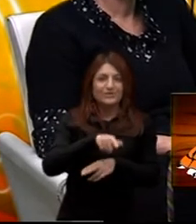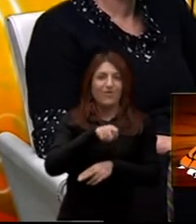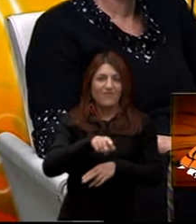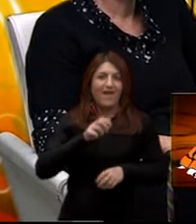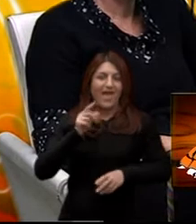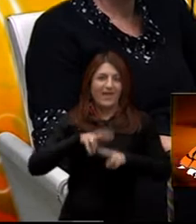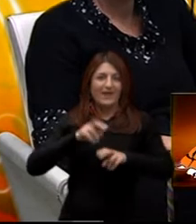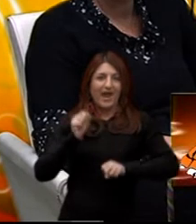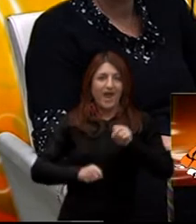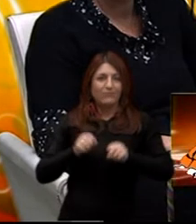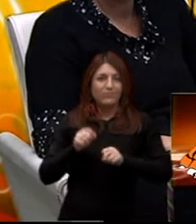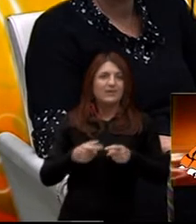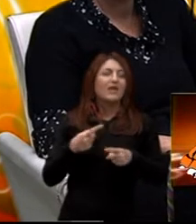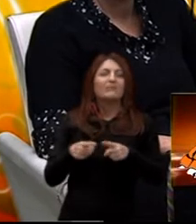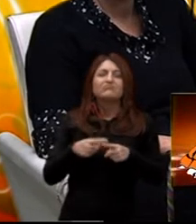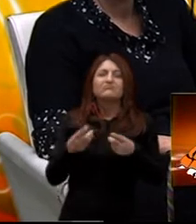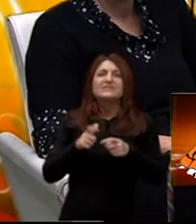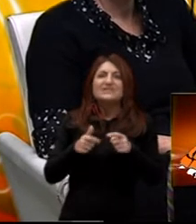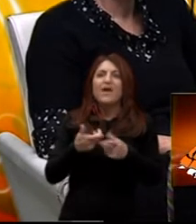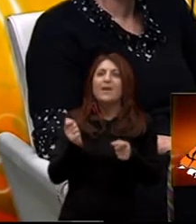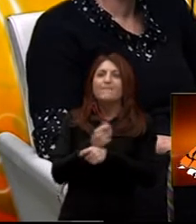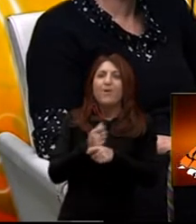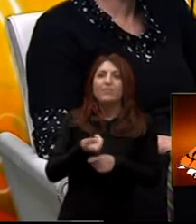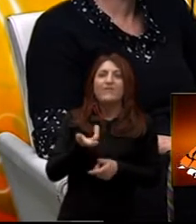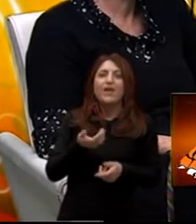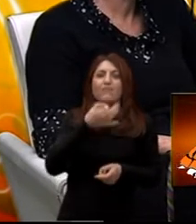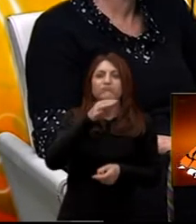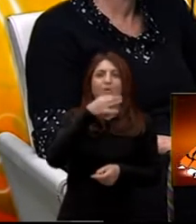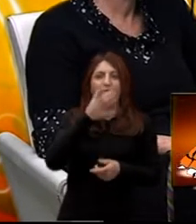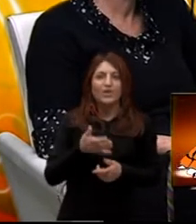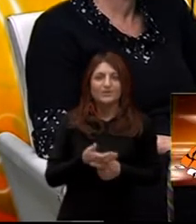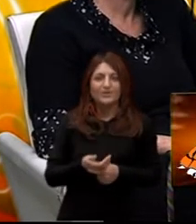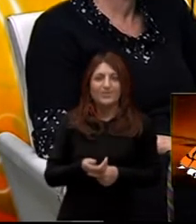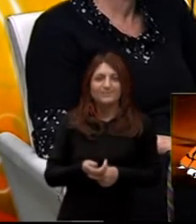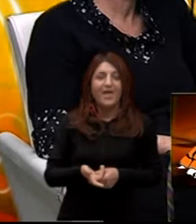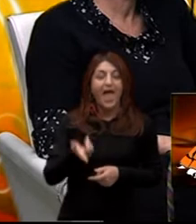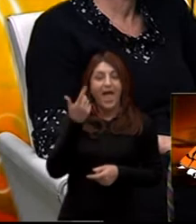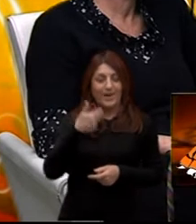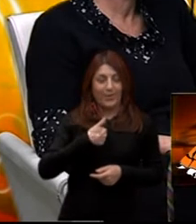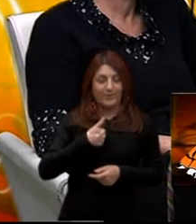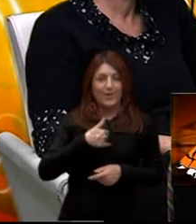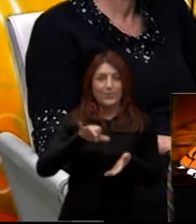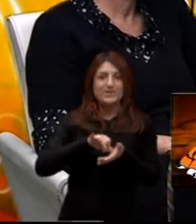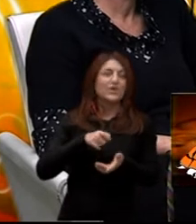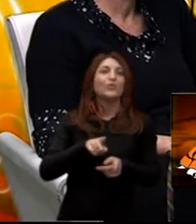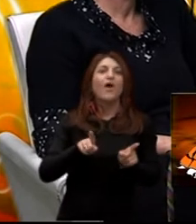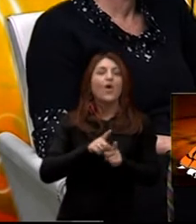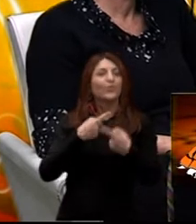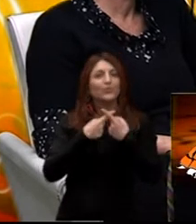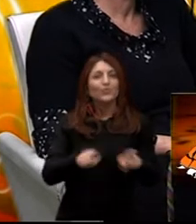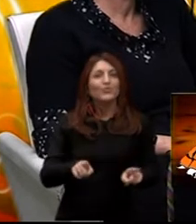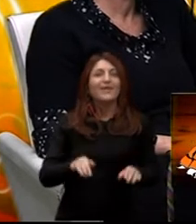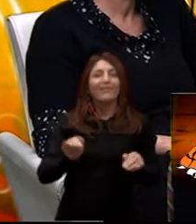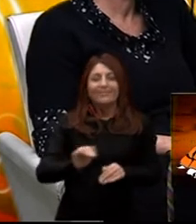rehabilitacijskom procesu da bi se neke stvari ispravile i poboljšale. E, ali mi smo tu znači drukčiji jer kod nas djeca dolaze sa